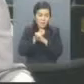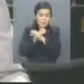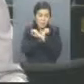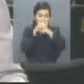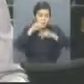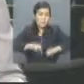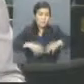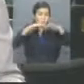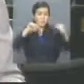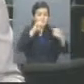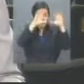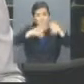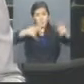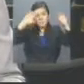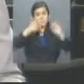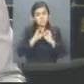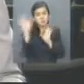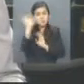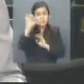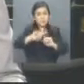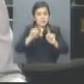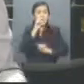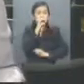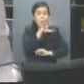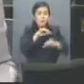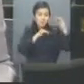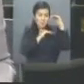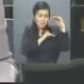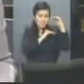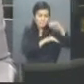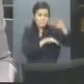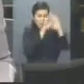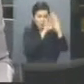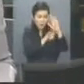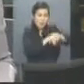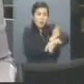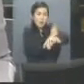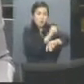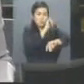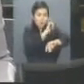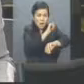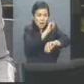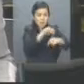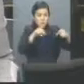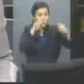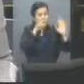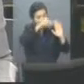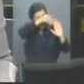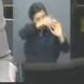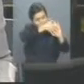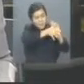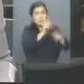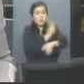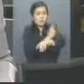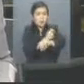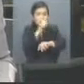แต่ว่าการกำหนดให้จังหวัดพระนครศรีอยุธยาในหลายอำเภอเป็นพื้นที่รับน้ำได้ถูกกำหนดออกมาอย่างชัดเจนแล้วขณะที่มี